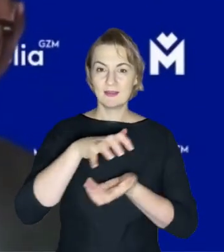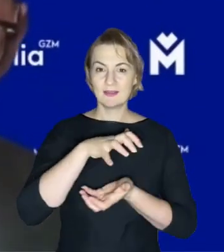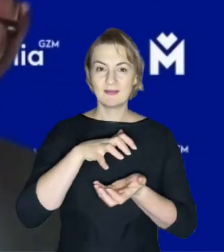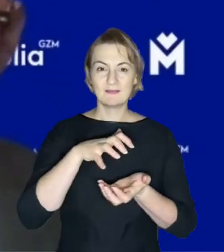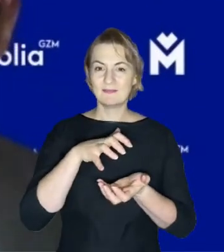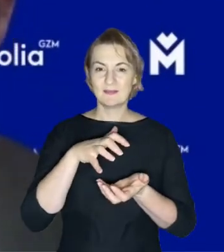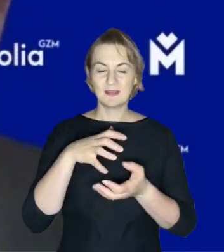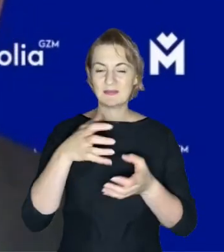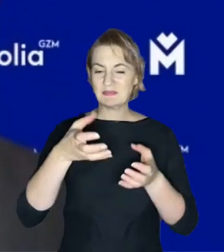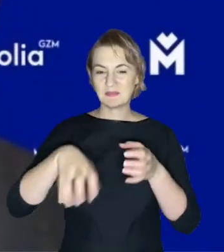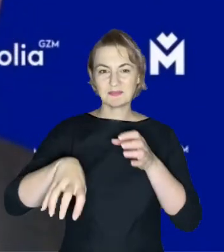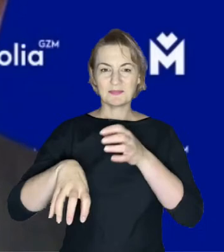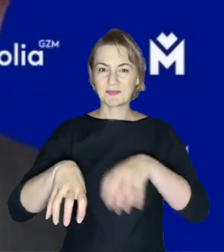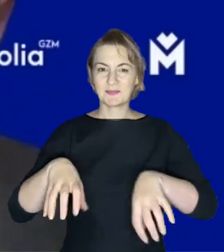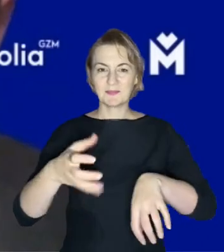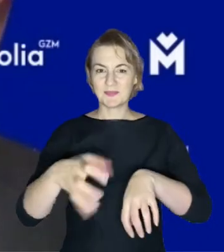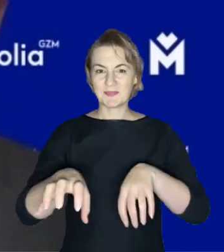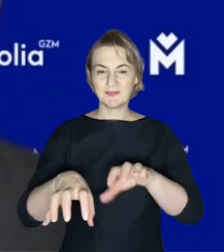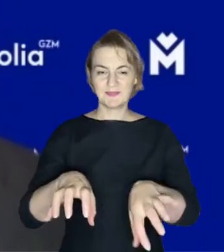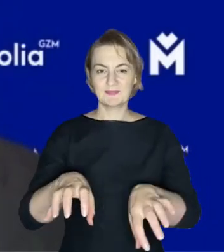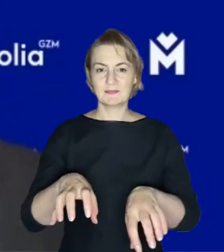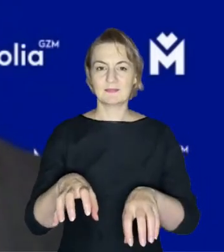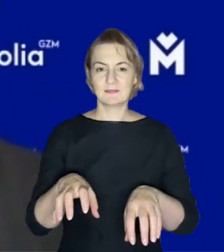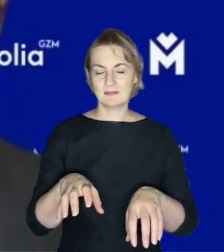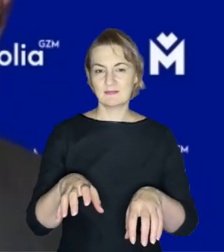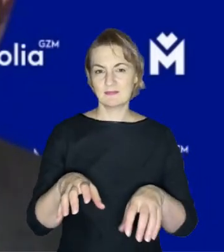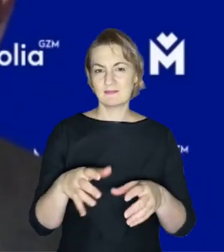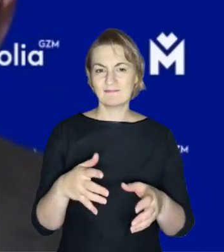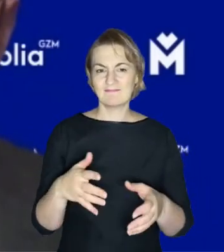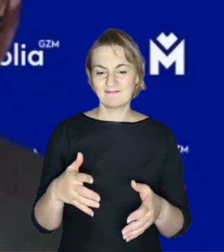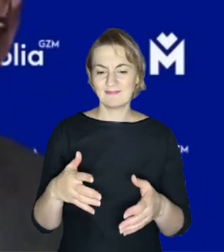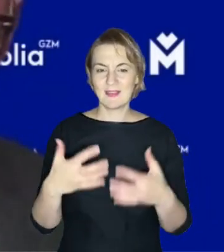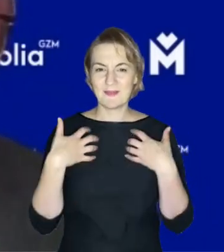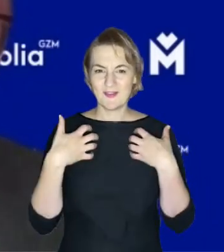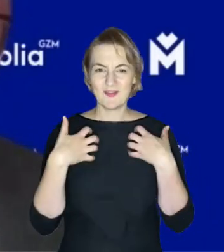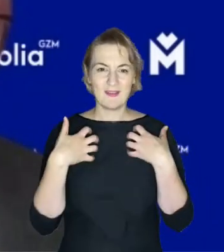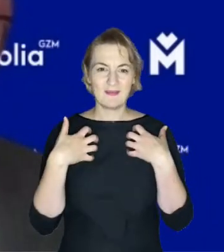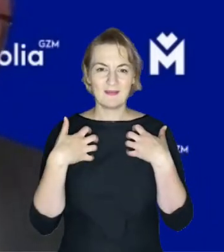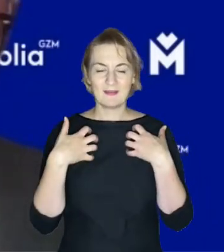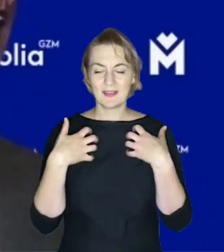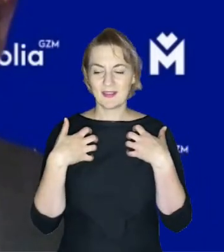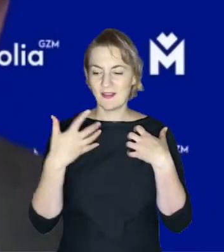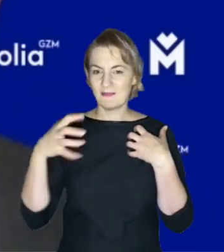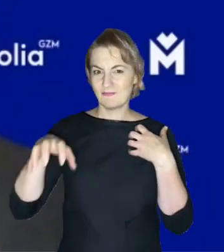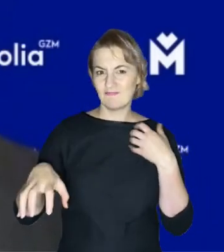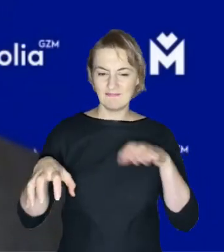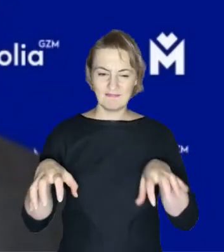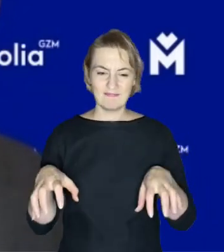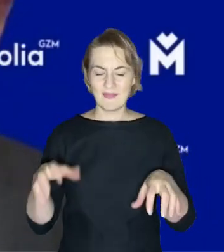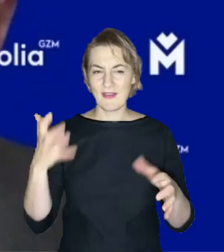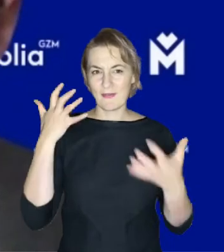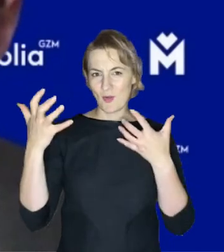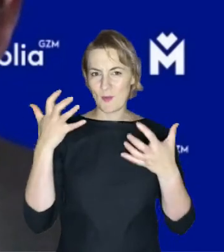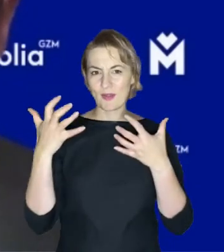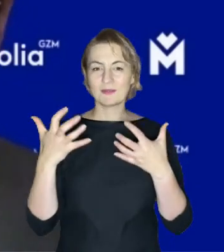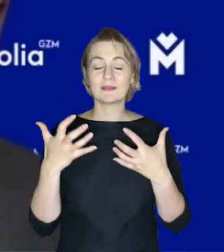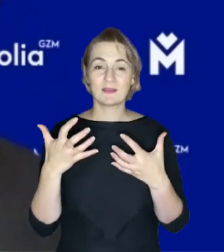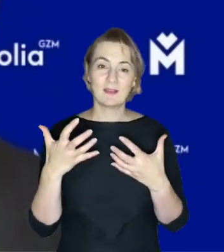podzielony. Żyjemy często w dwóch takich odległych bańkach informacyjnych. No ja chciałem